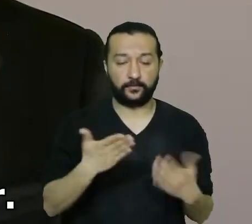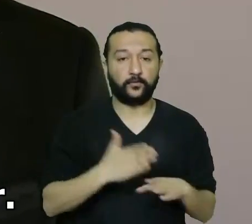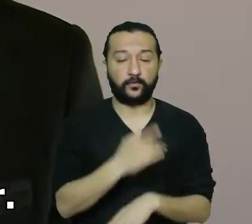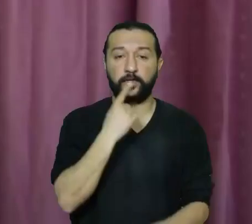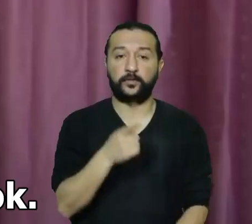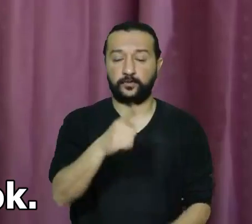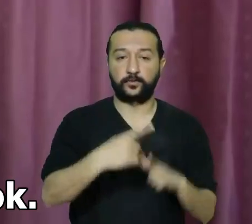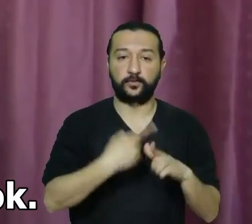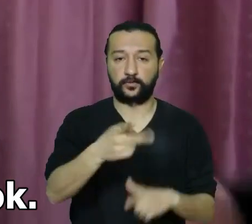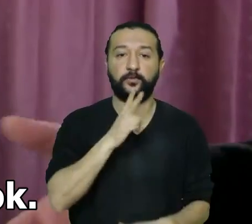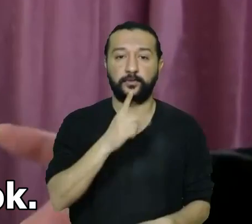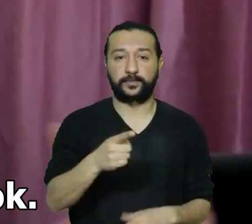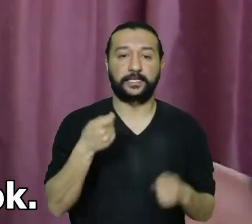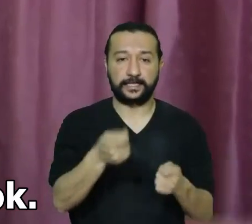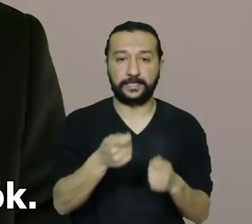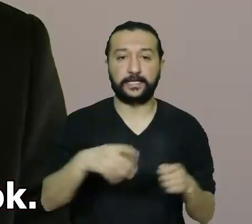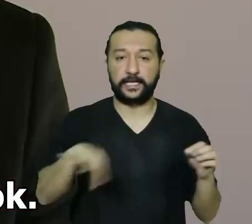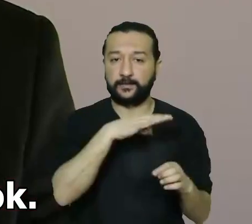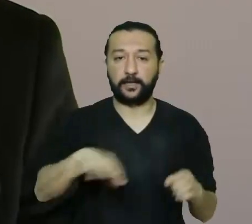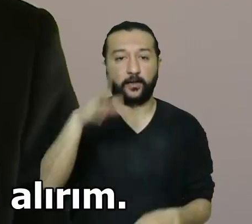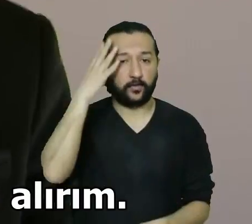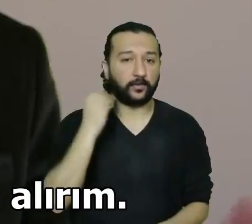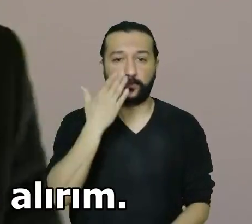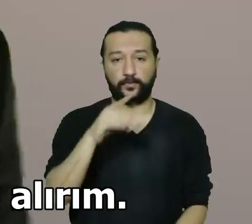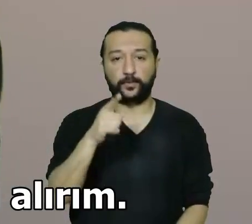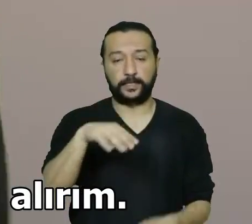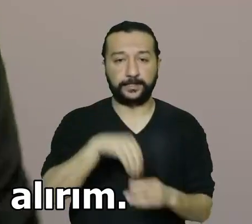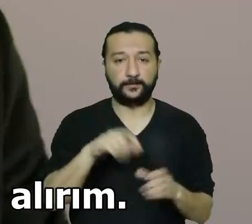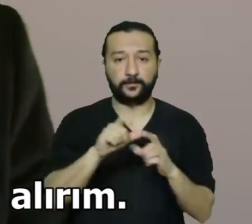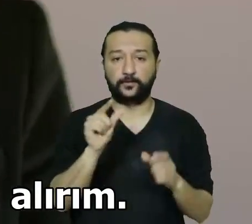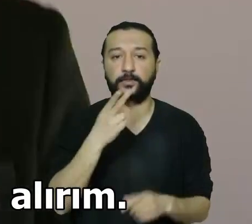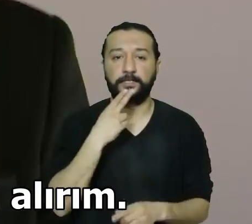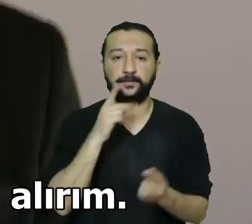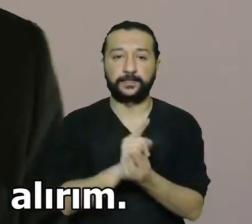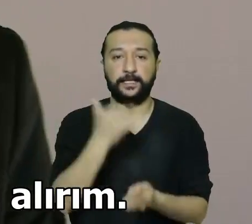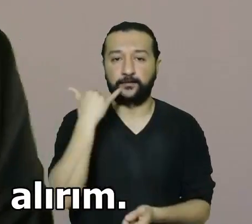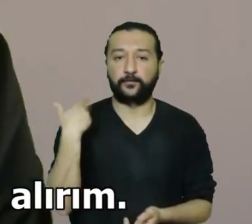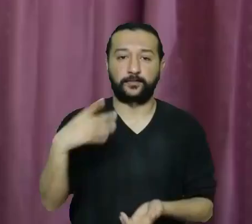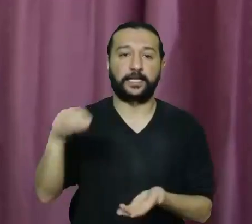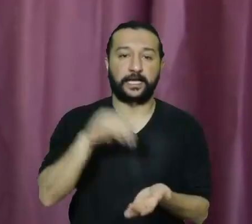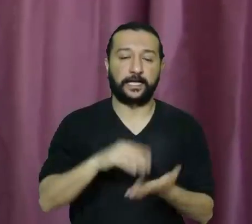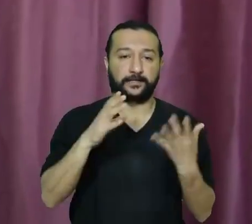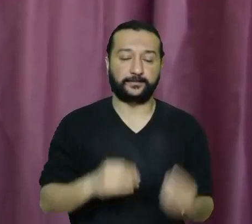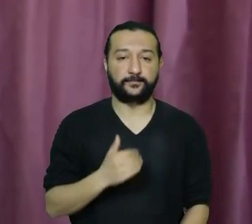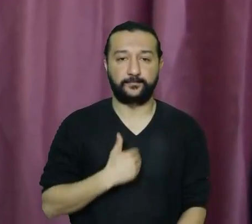Doğru söylüyorsun Junior. Sonuçta bir derste kemanı öğrenecek halin yok. O arada Su Hanım'ın telefon numarasını alırım.